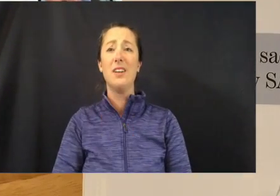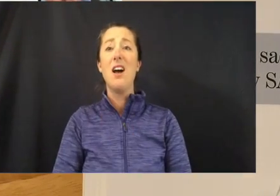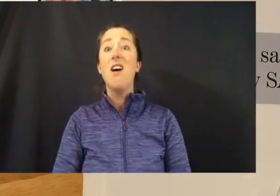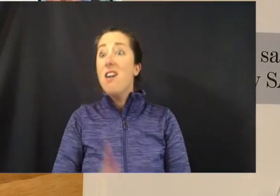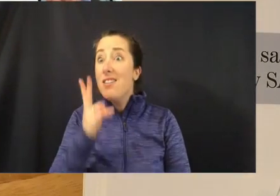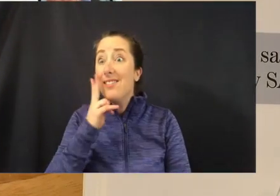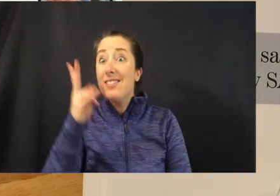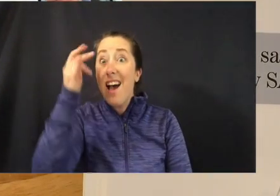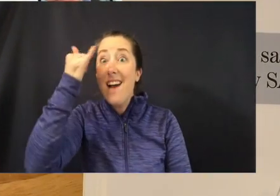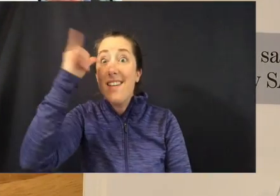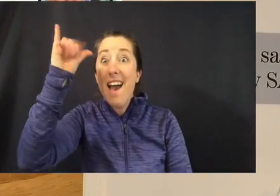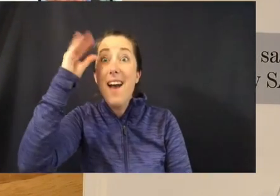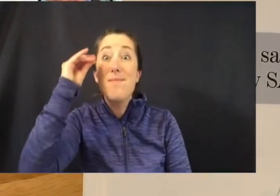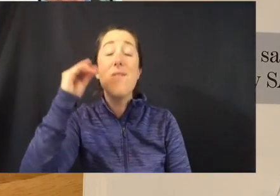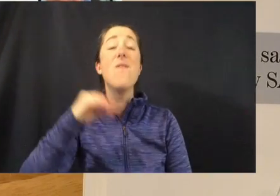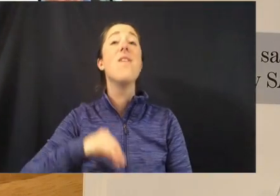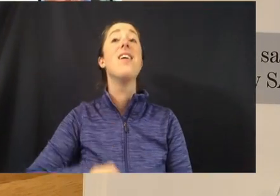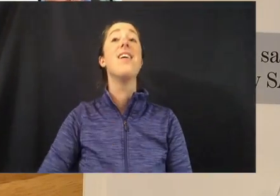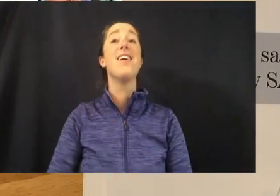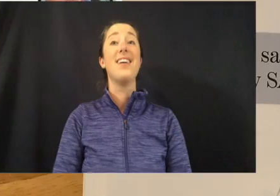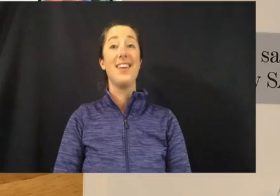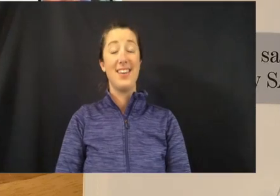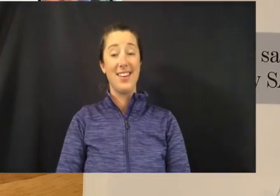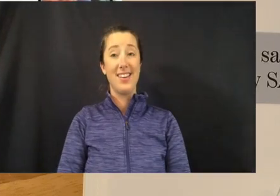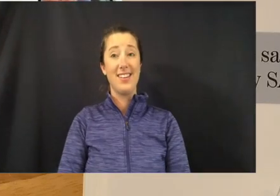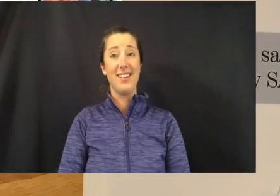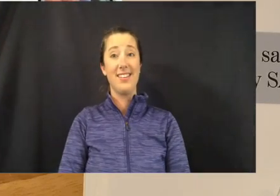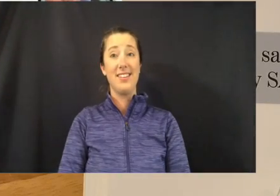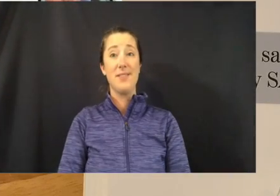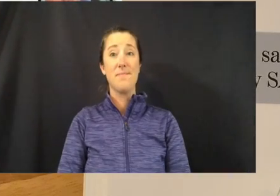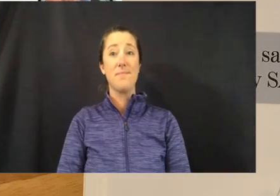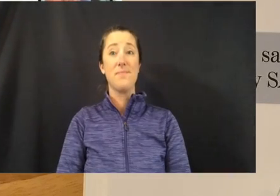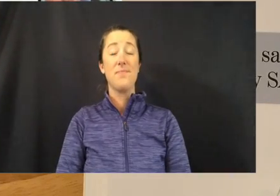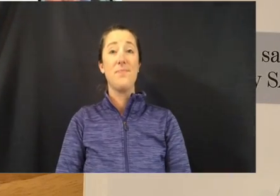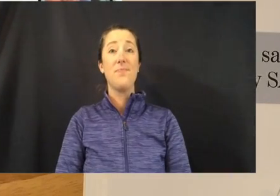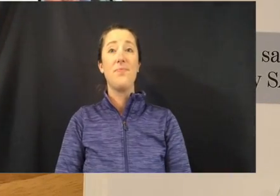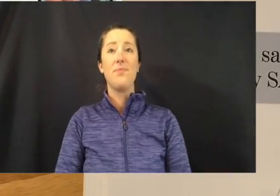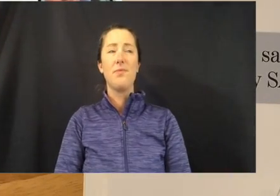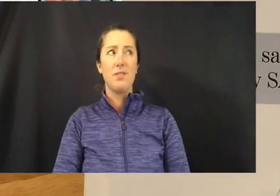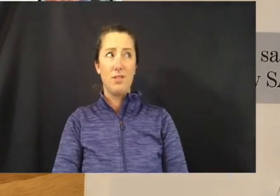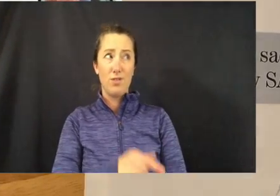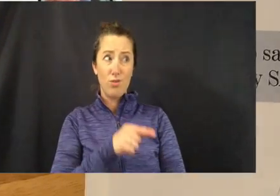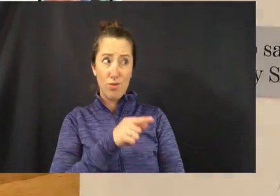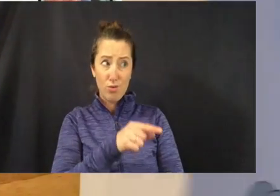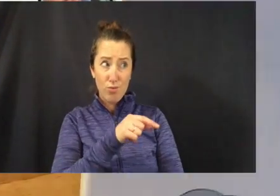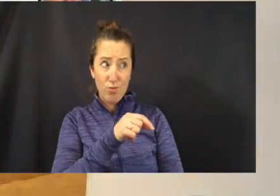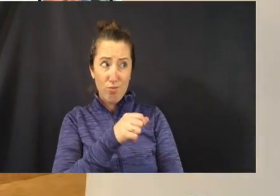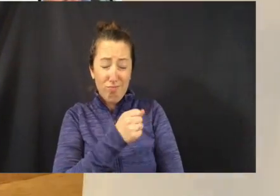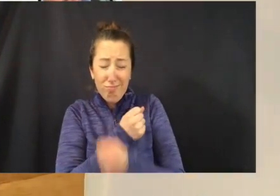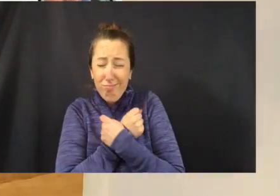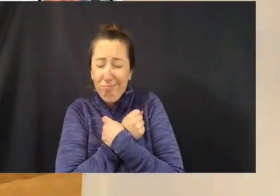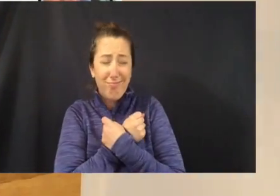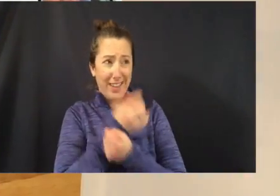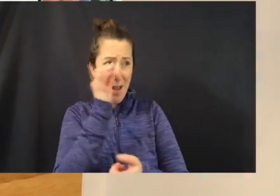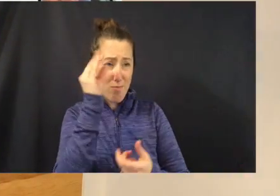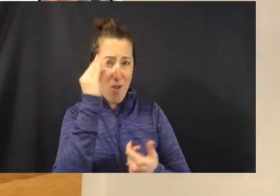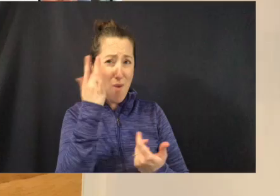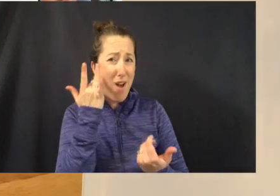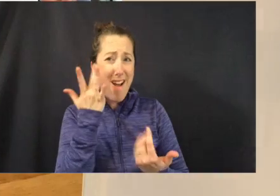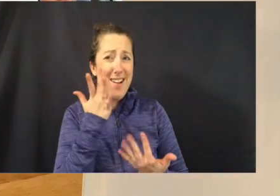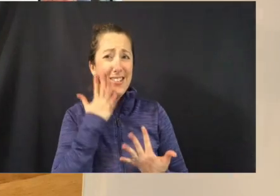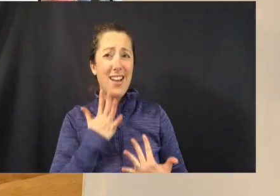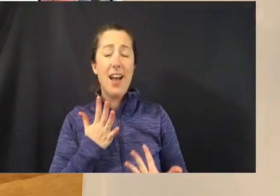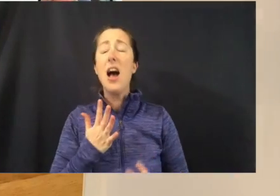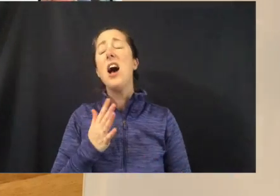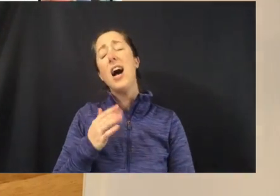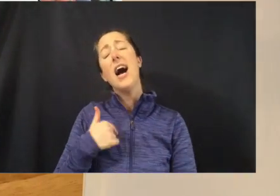sad. I saw a cowboy. J'avais vu un cowboy. But you love cowboys. Mais tu